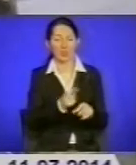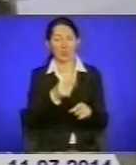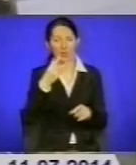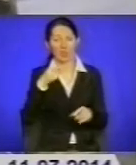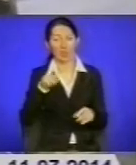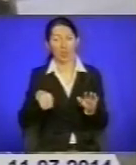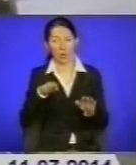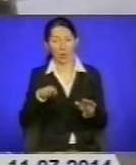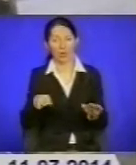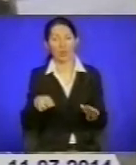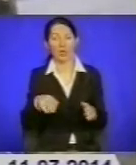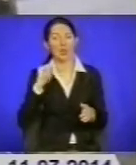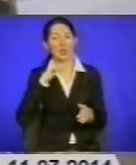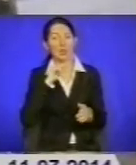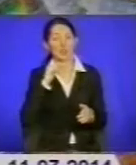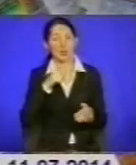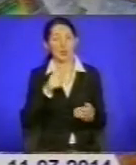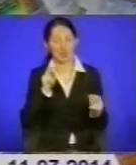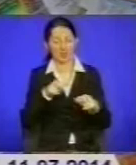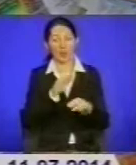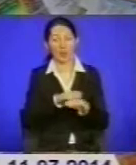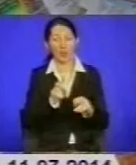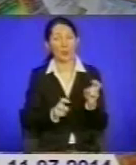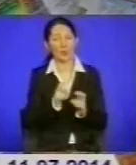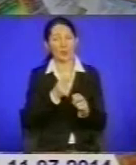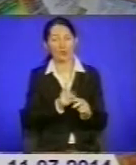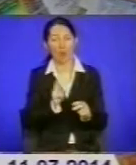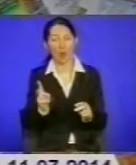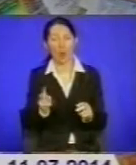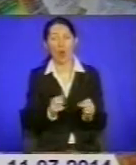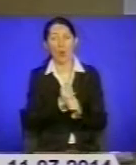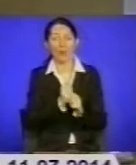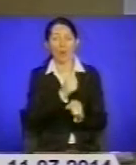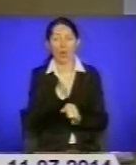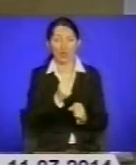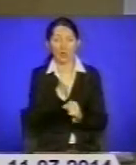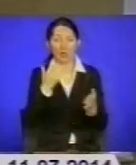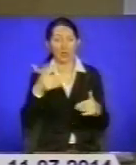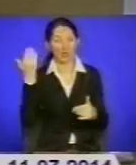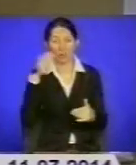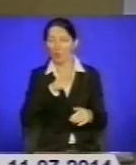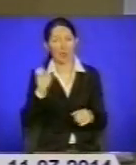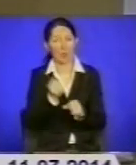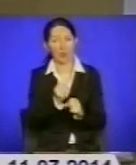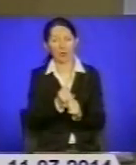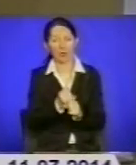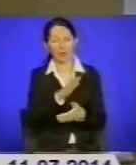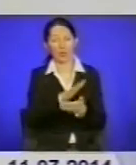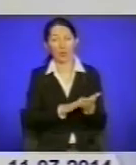тушкованої свинини свідчить також той факт, що підприємство, на якому нібито виготовлено консерви, вже давно не працює.